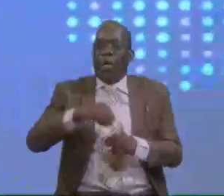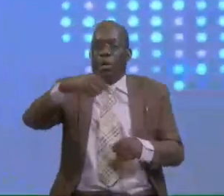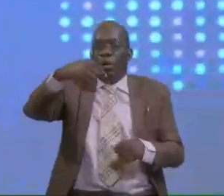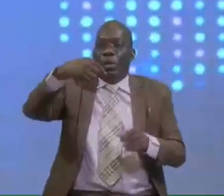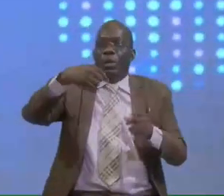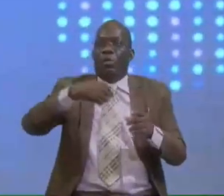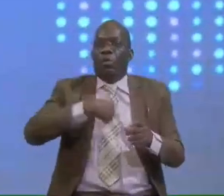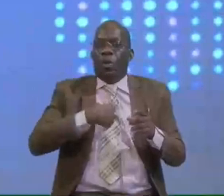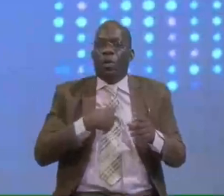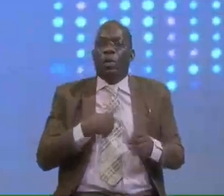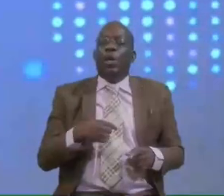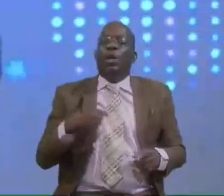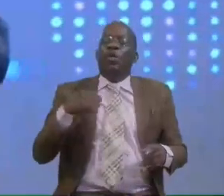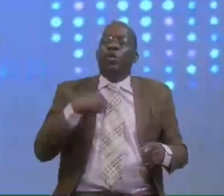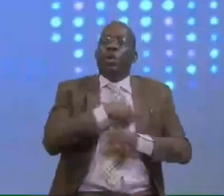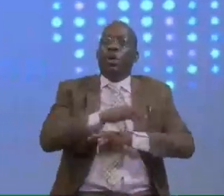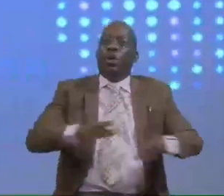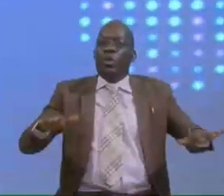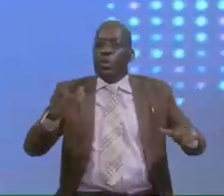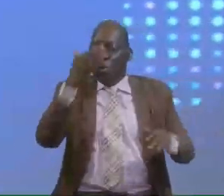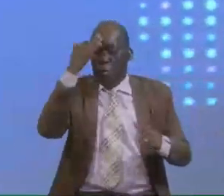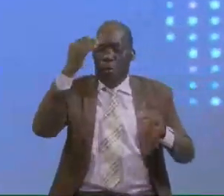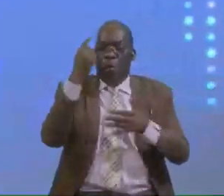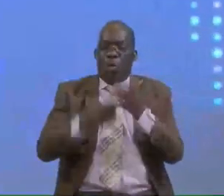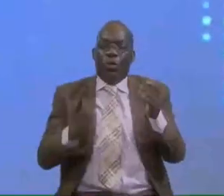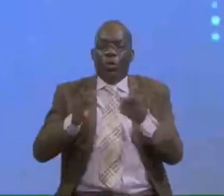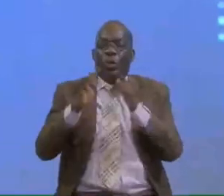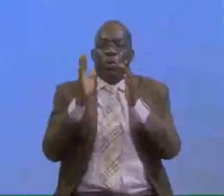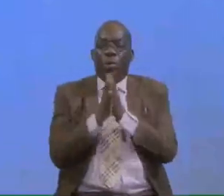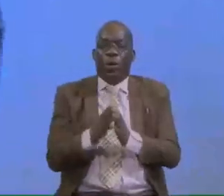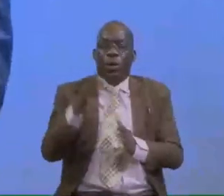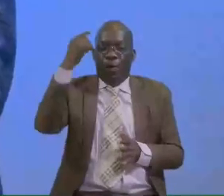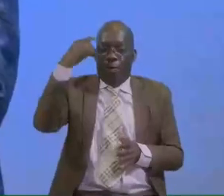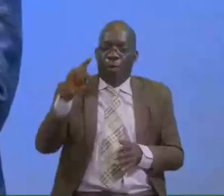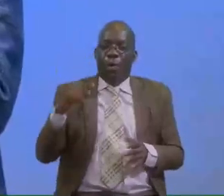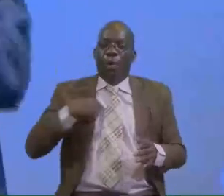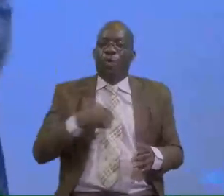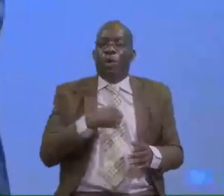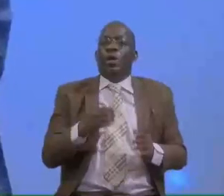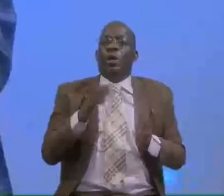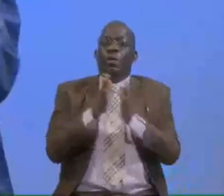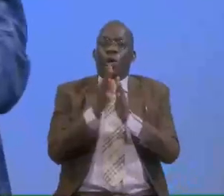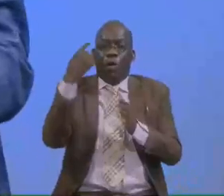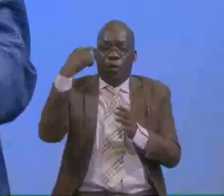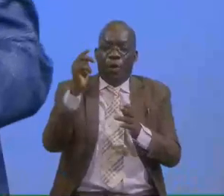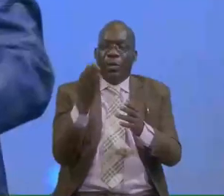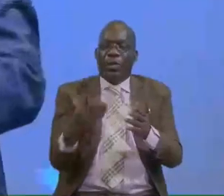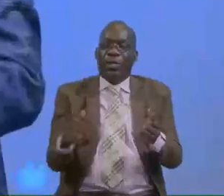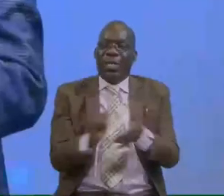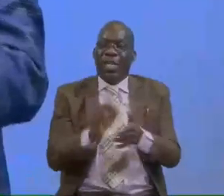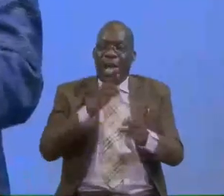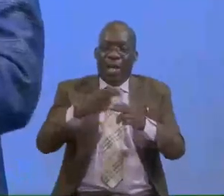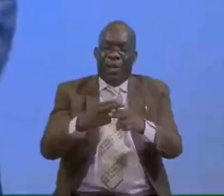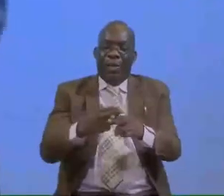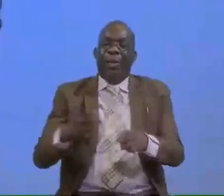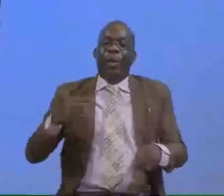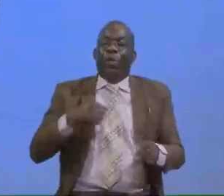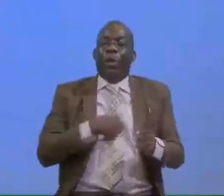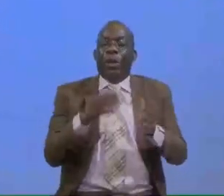lui. Nous ne savons pas ce pourquoi il faut demander. Nous demandons des choses qui sont temporaires.